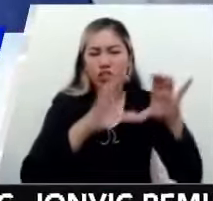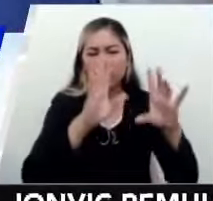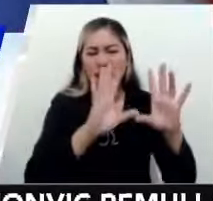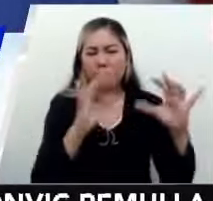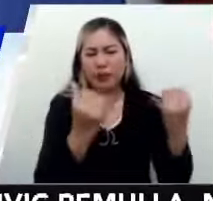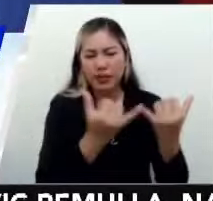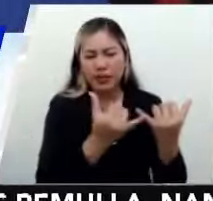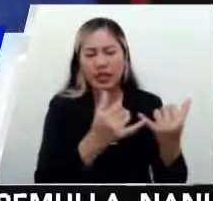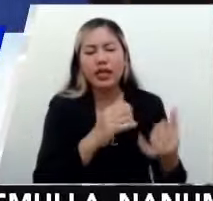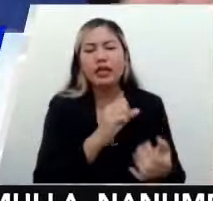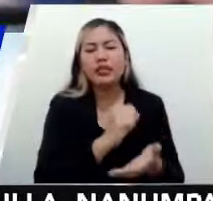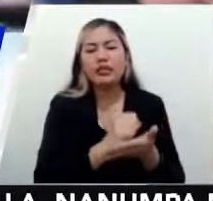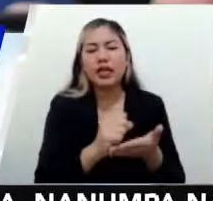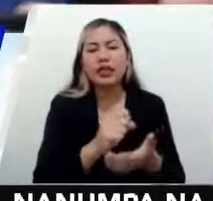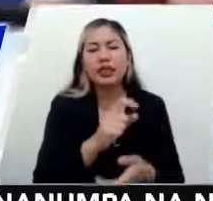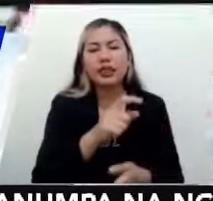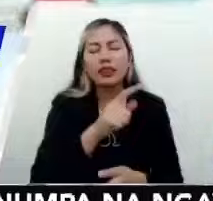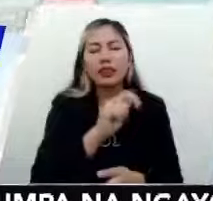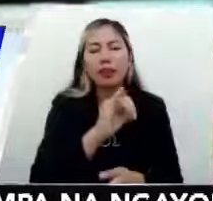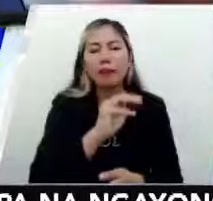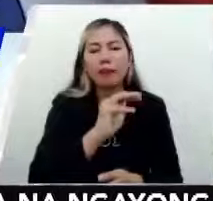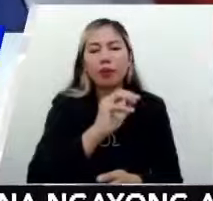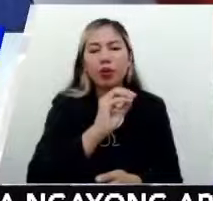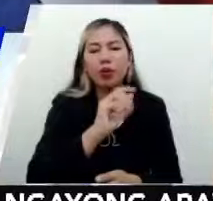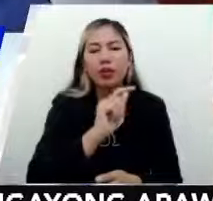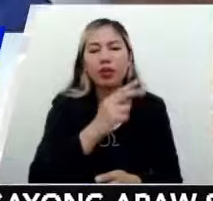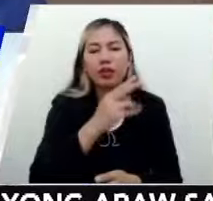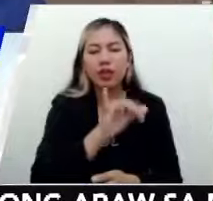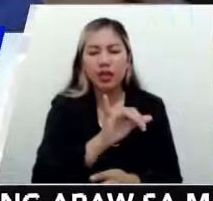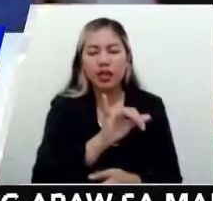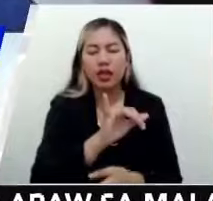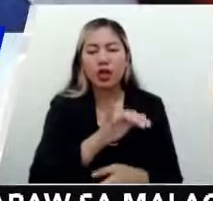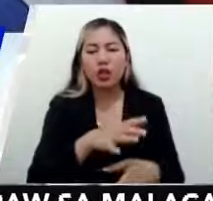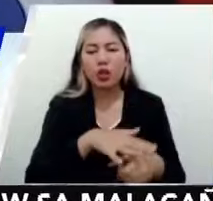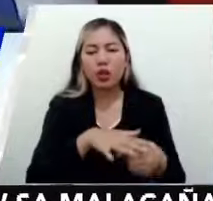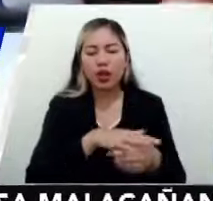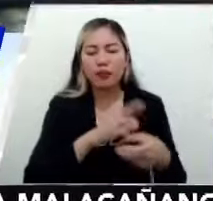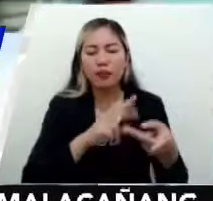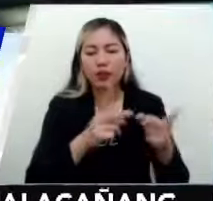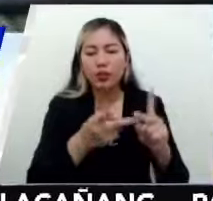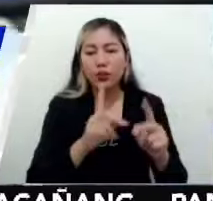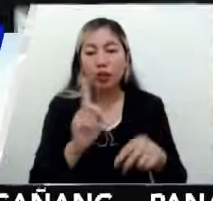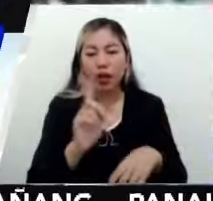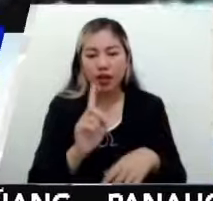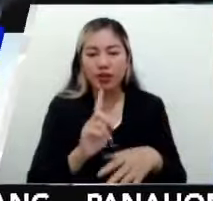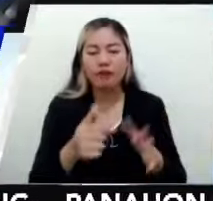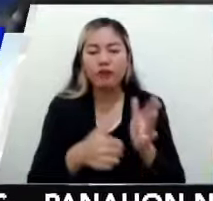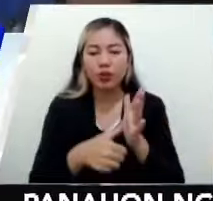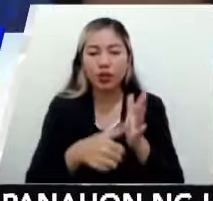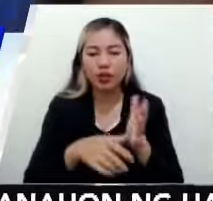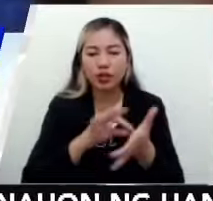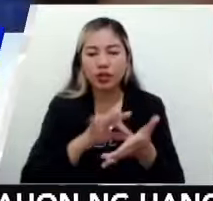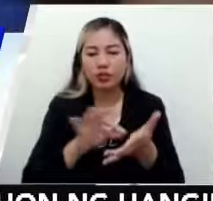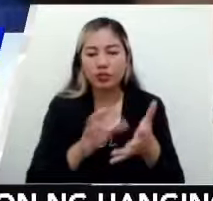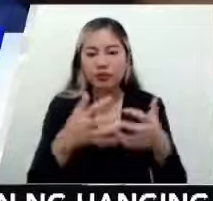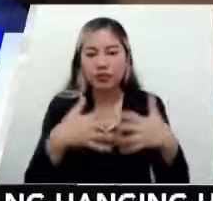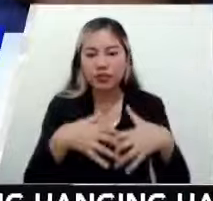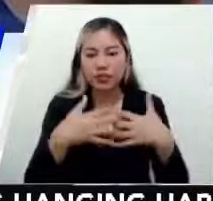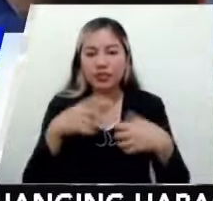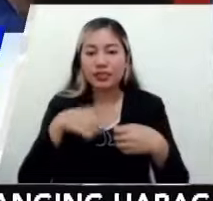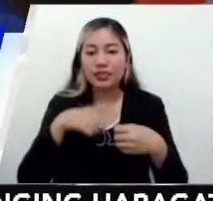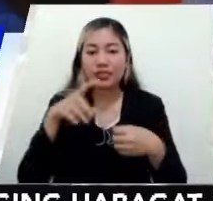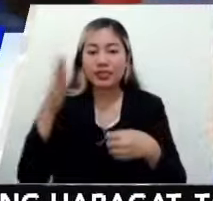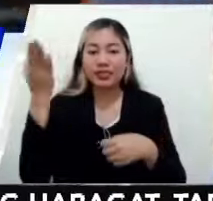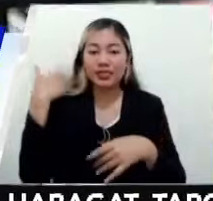ang isa sa mga local partner ng Miro Systems sa pag-supply ng vote counting machines na nag-withdraw noong isang linggo dahil sa conflict of